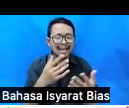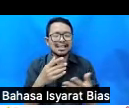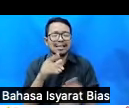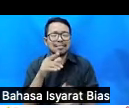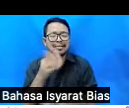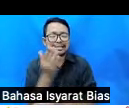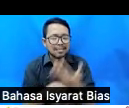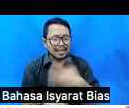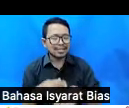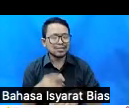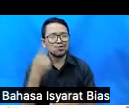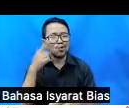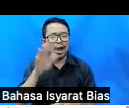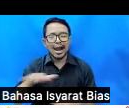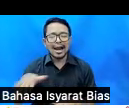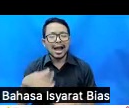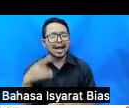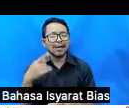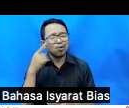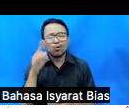khusus.